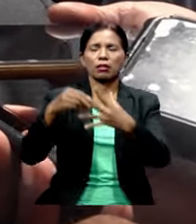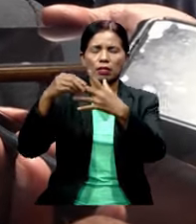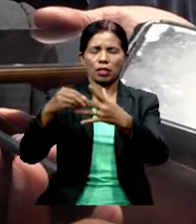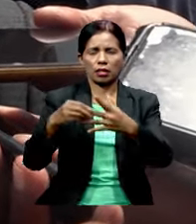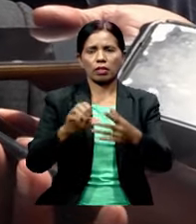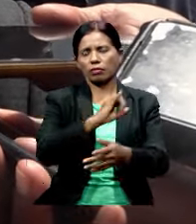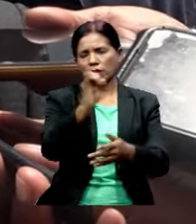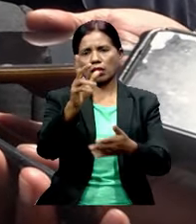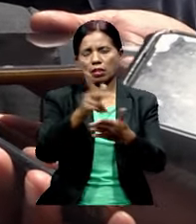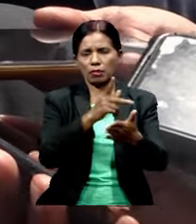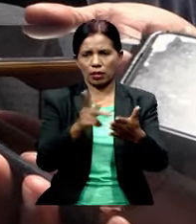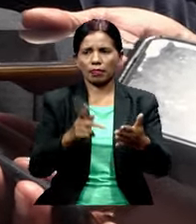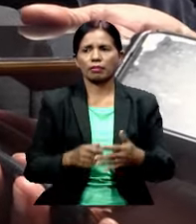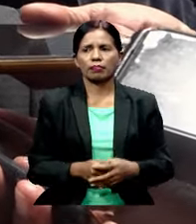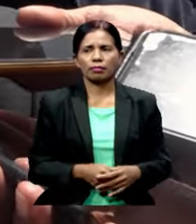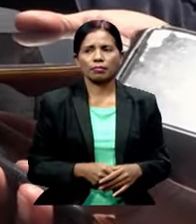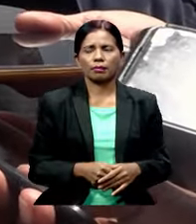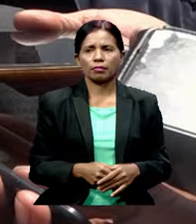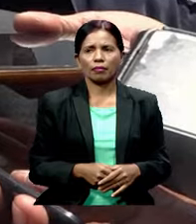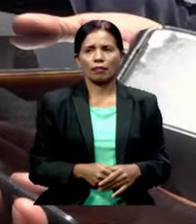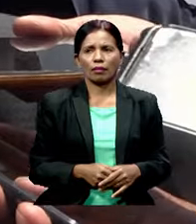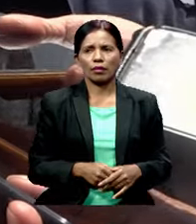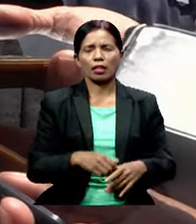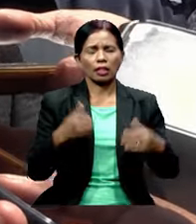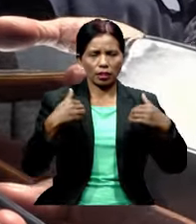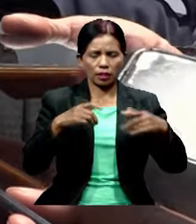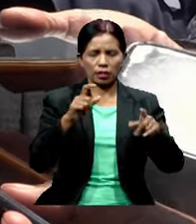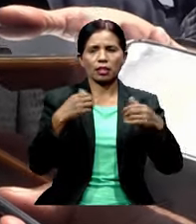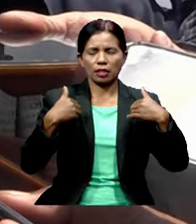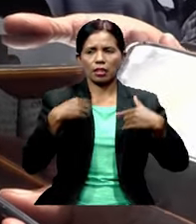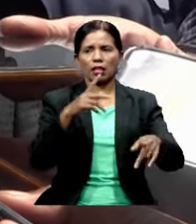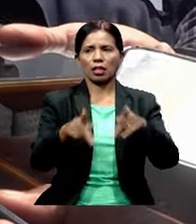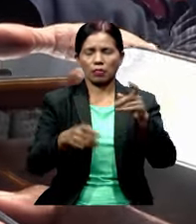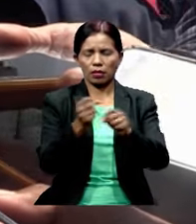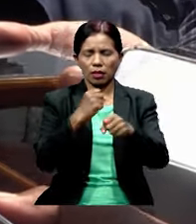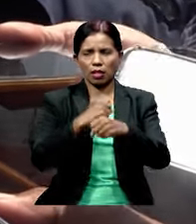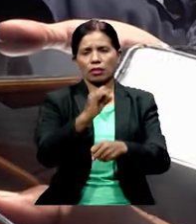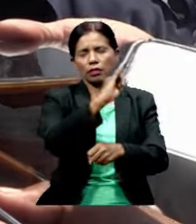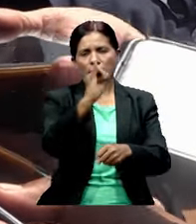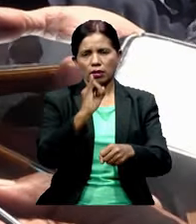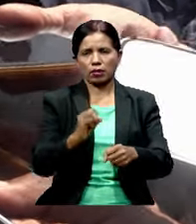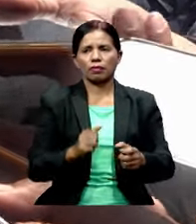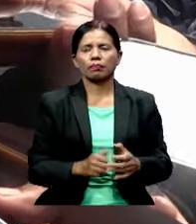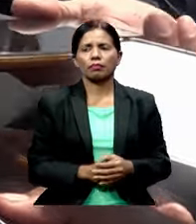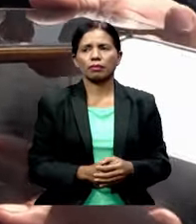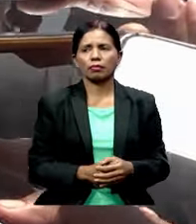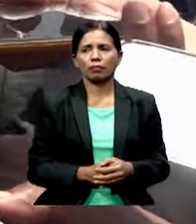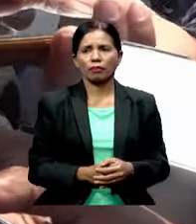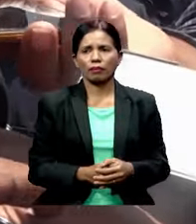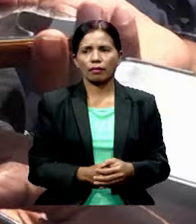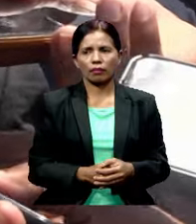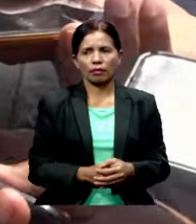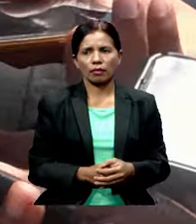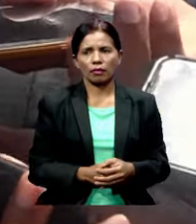sama investigasi, nega? Emahirak ni? Iya emah, emah bat, at sama investigasi. Emahirak ni? Siapa yang terlibat? Member pentel